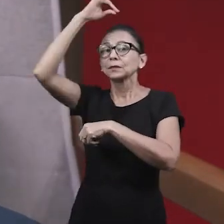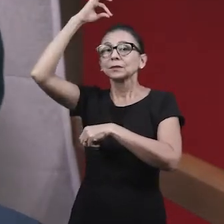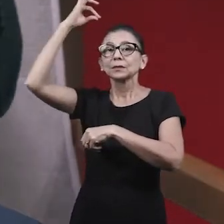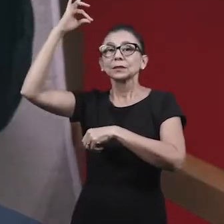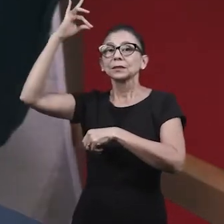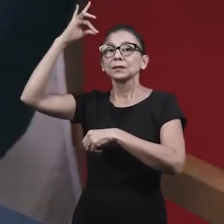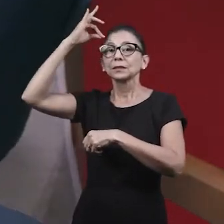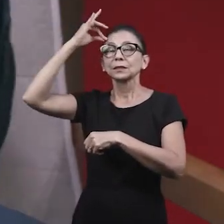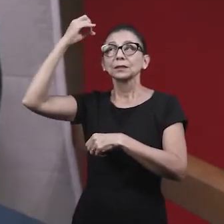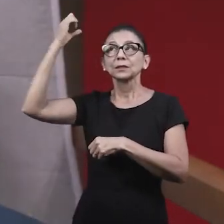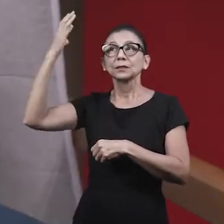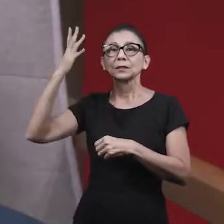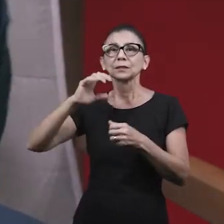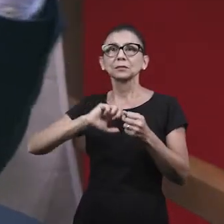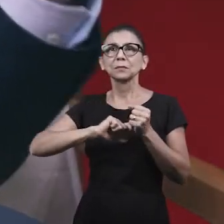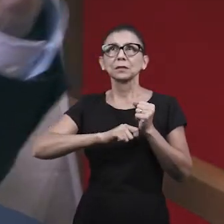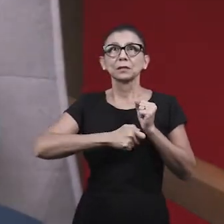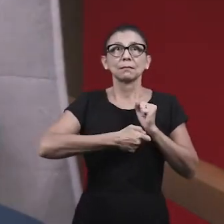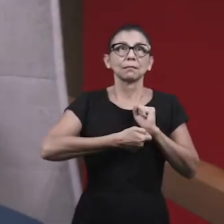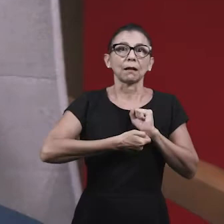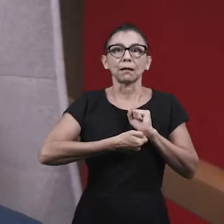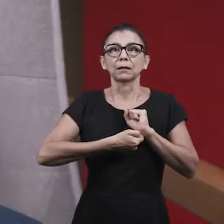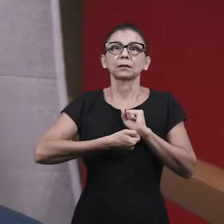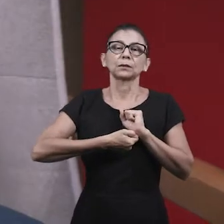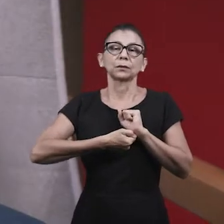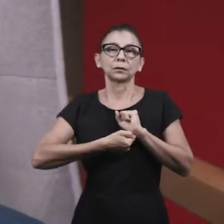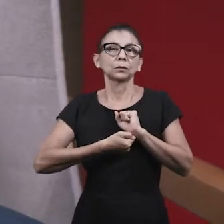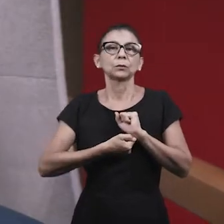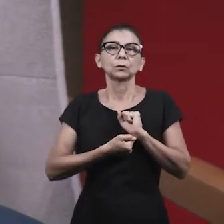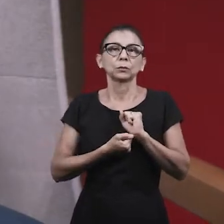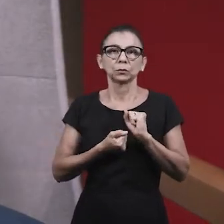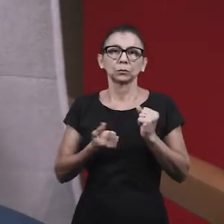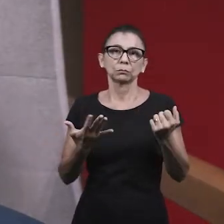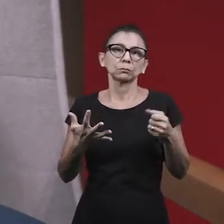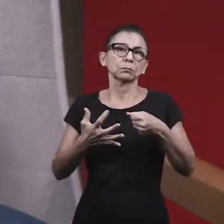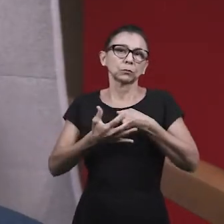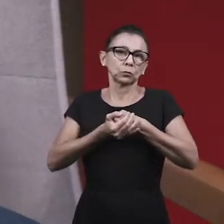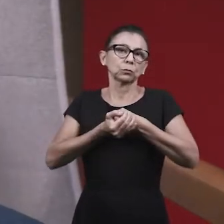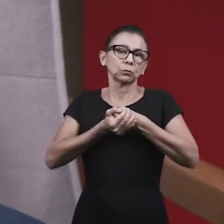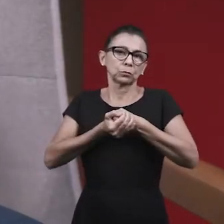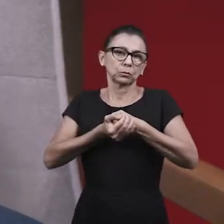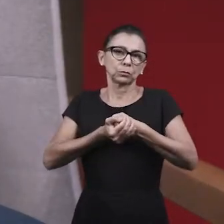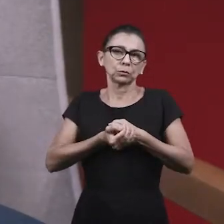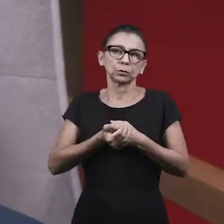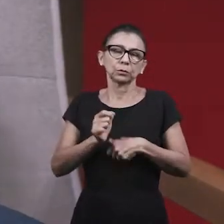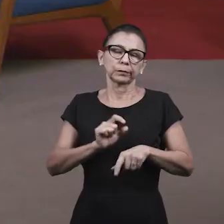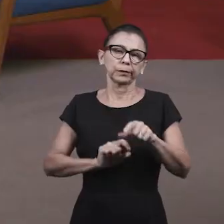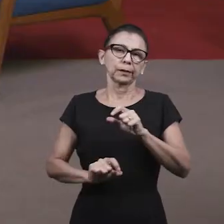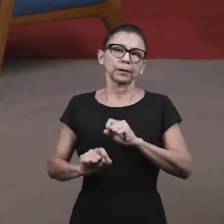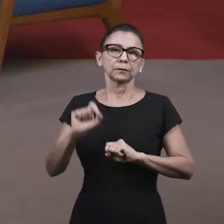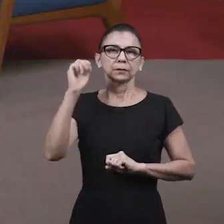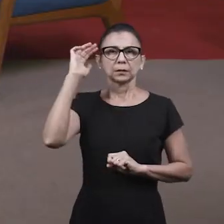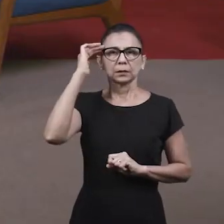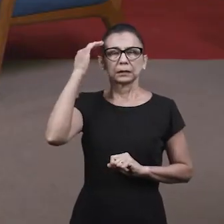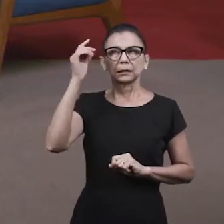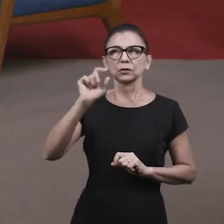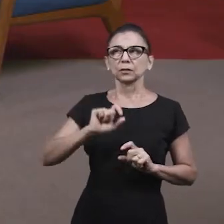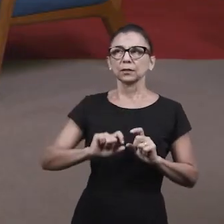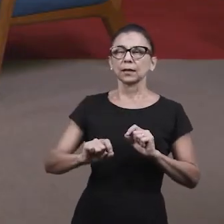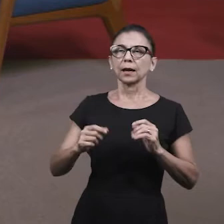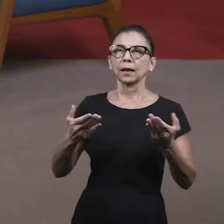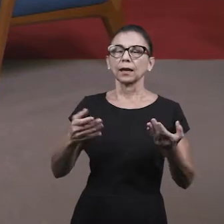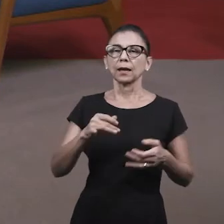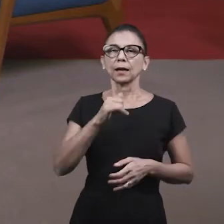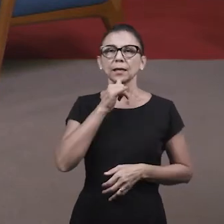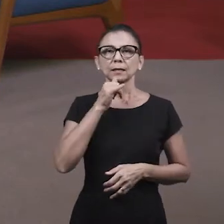fait seulement à partir d'une action qui vient du haut, éternel, du propre Saint-Esprit. Pourquoi? Parce que ce